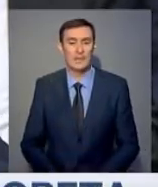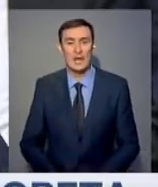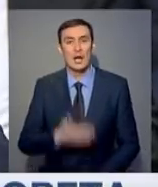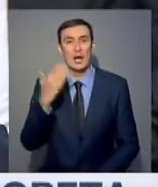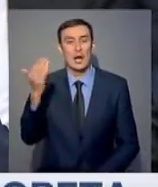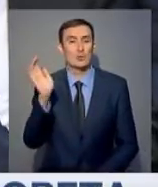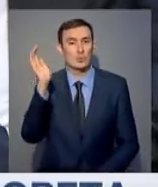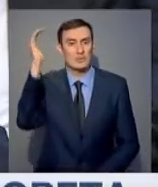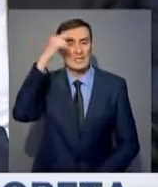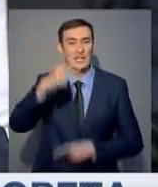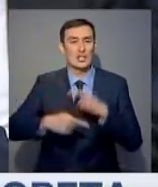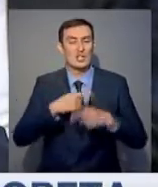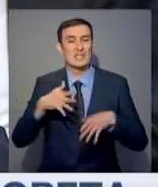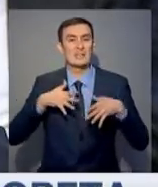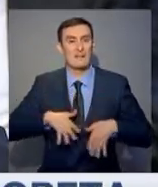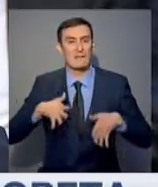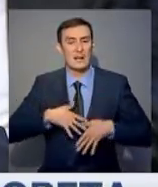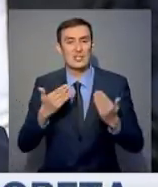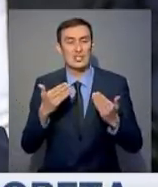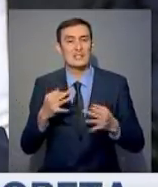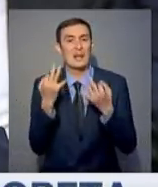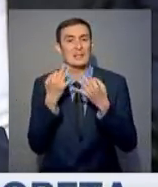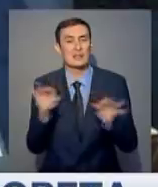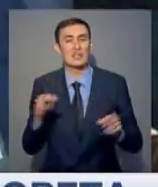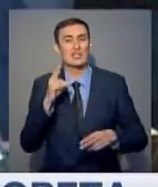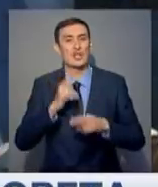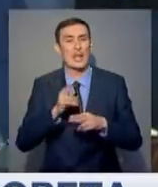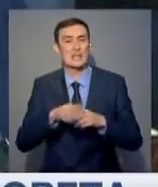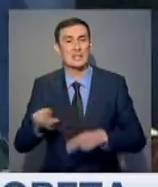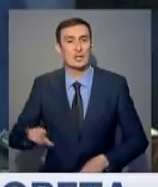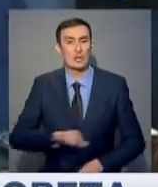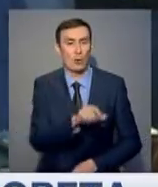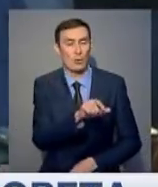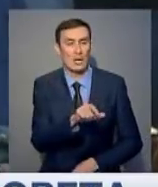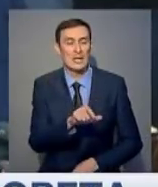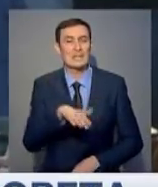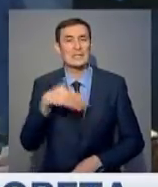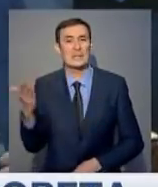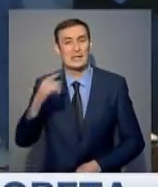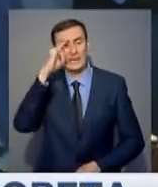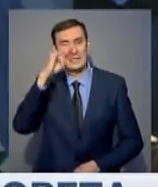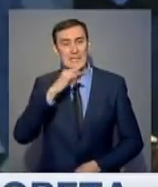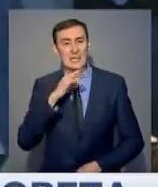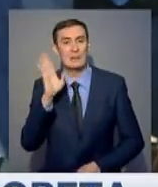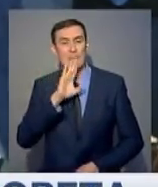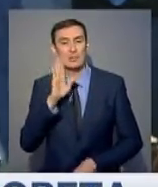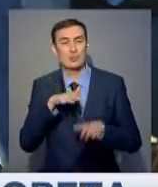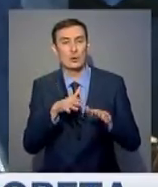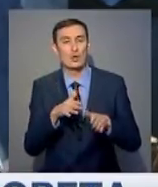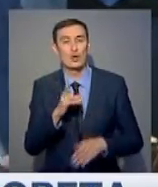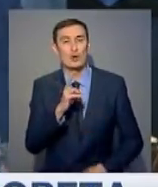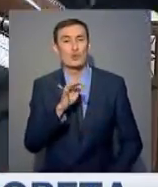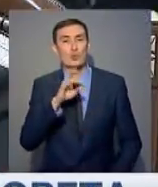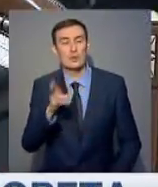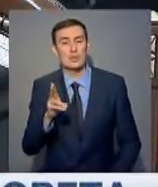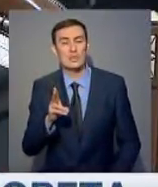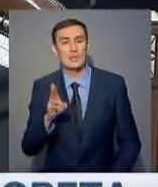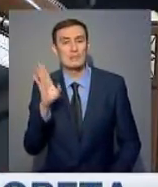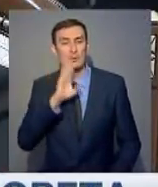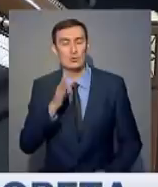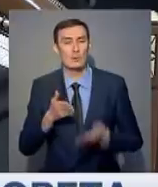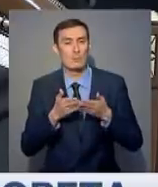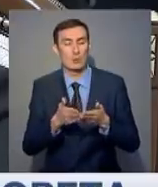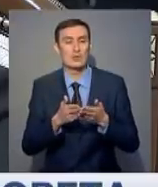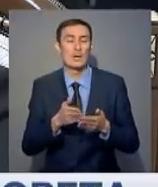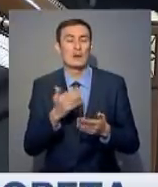туркменистана через кавказ открылась железная дорога со стороны казахстана морской порт курык и актауский морской порт